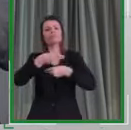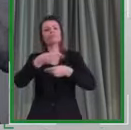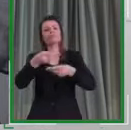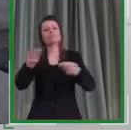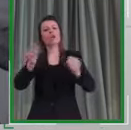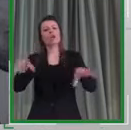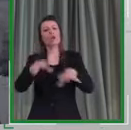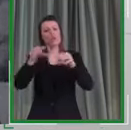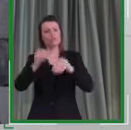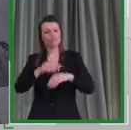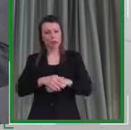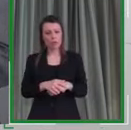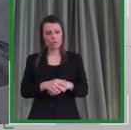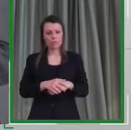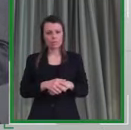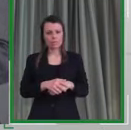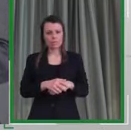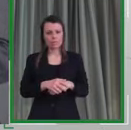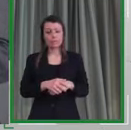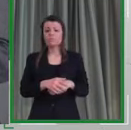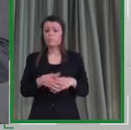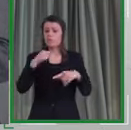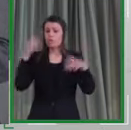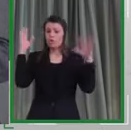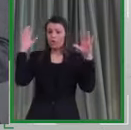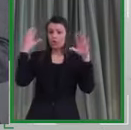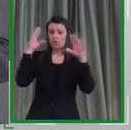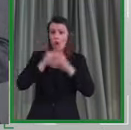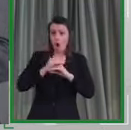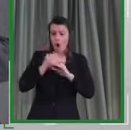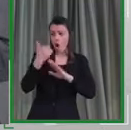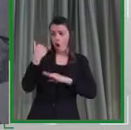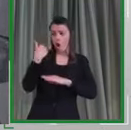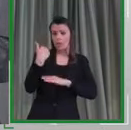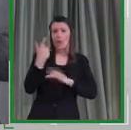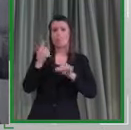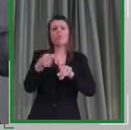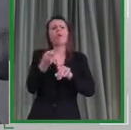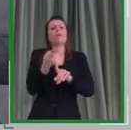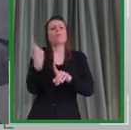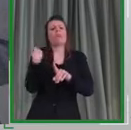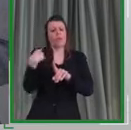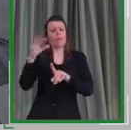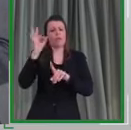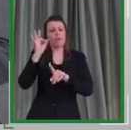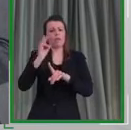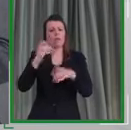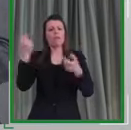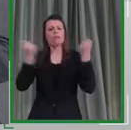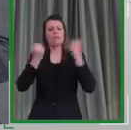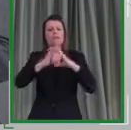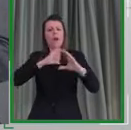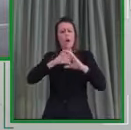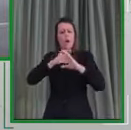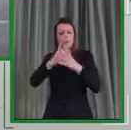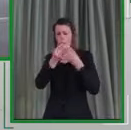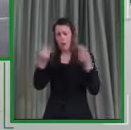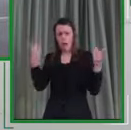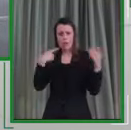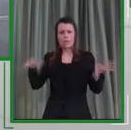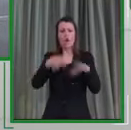notte anche ieri sono partiti camion ei tantissimi camion diretti in tutti i capoluoghi